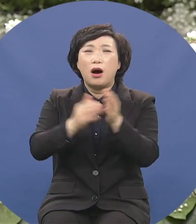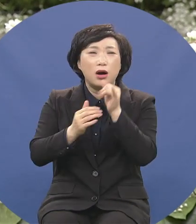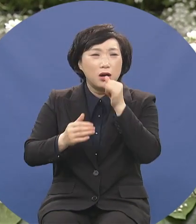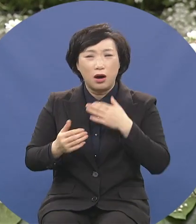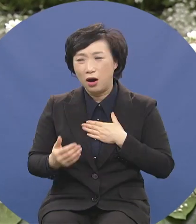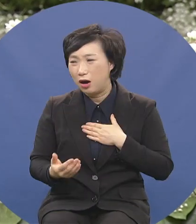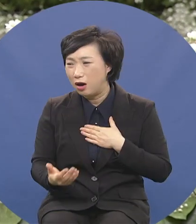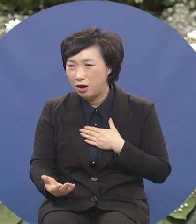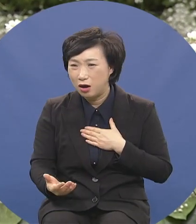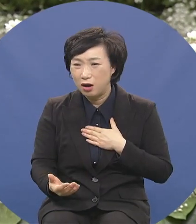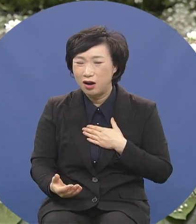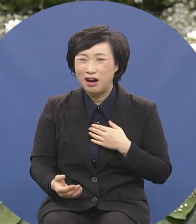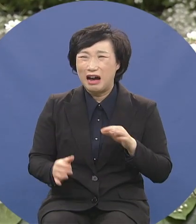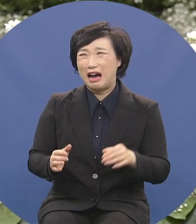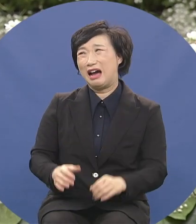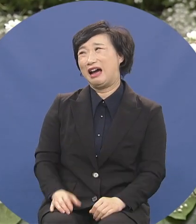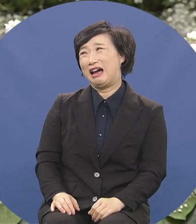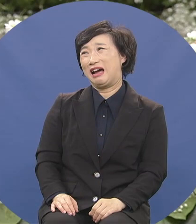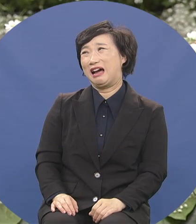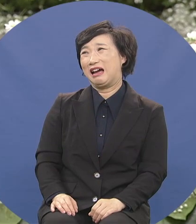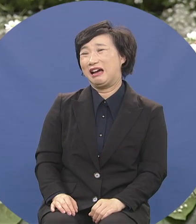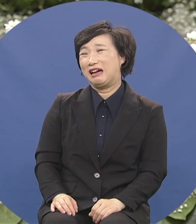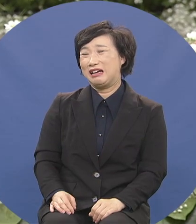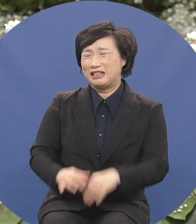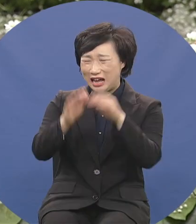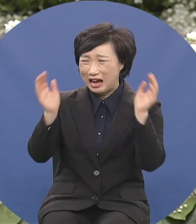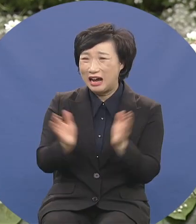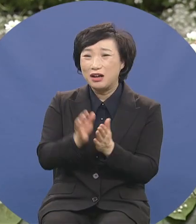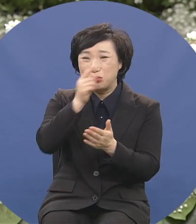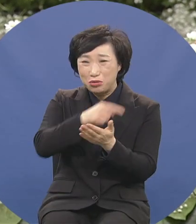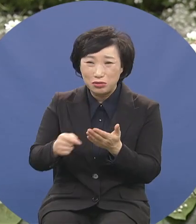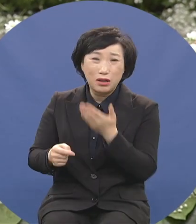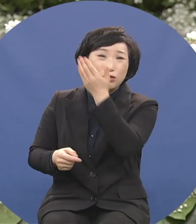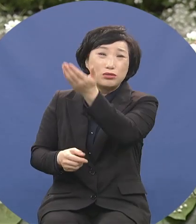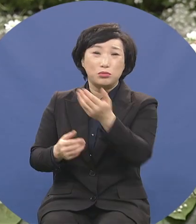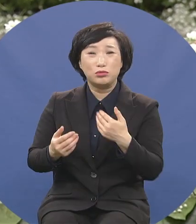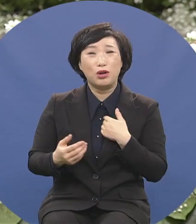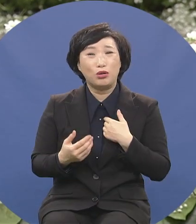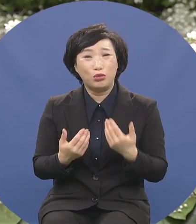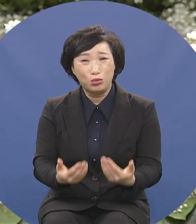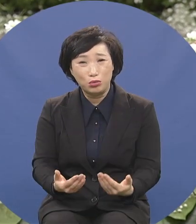다 손에 붙이지 않겠는가?